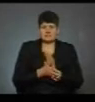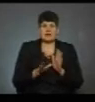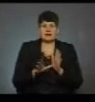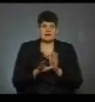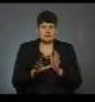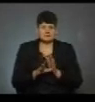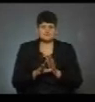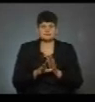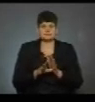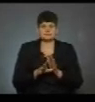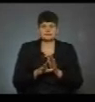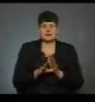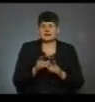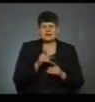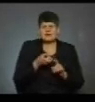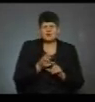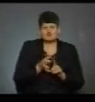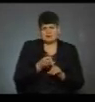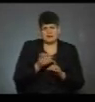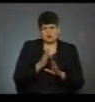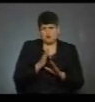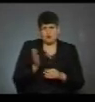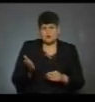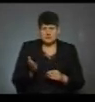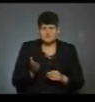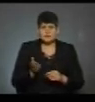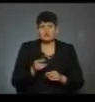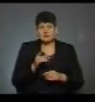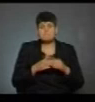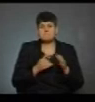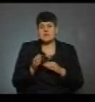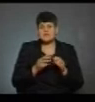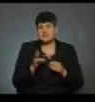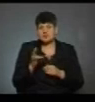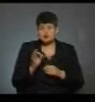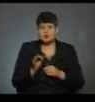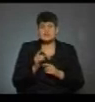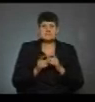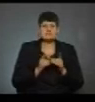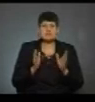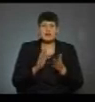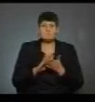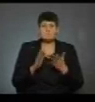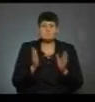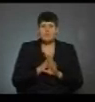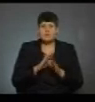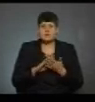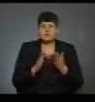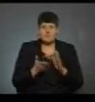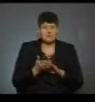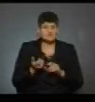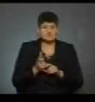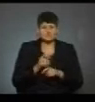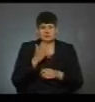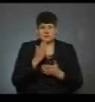електроенергія, які не дуже залежать від погоди. Тобто вони практично від зміни погодних умов на сьогоднішній день, ми ще не всюди маємо